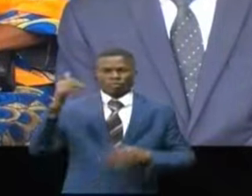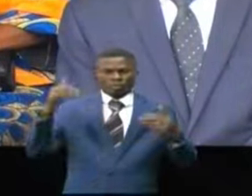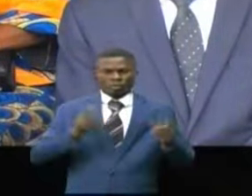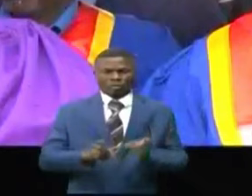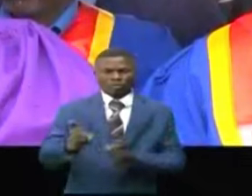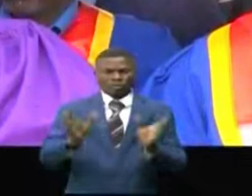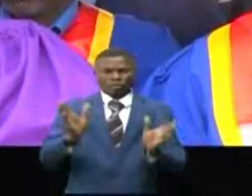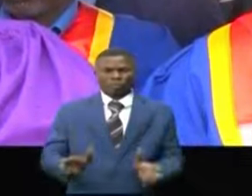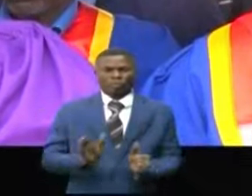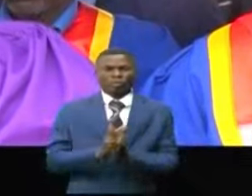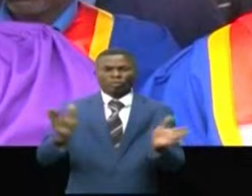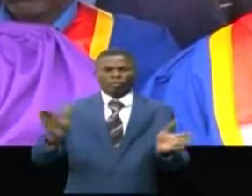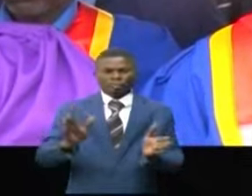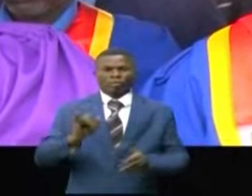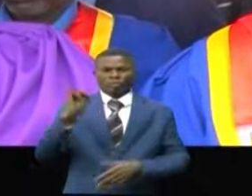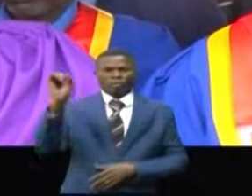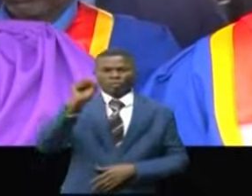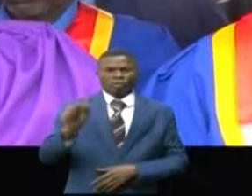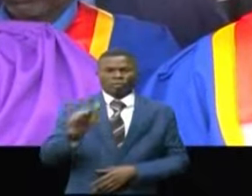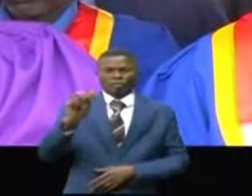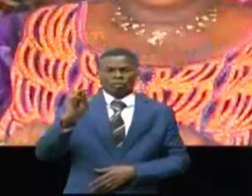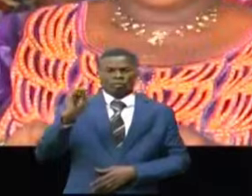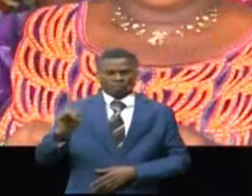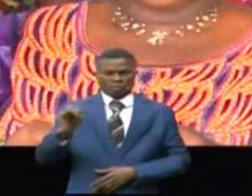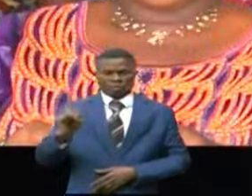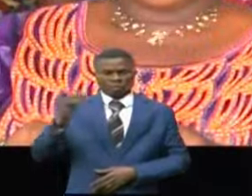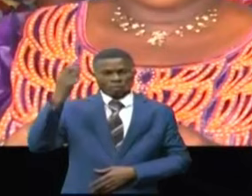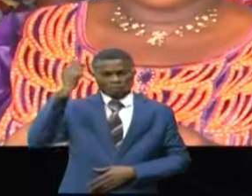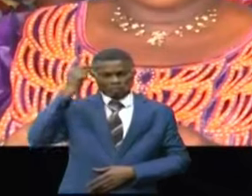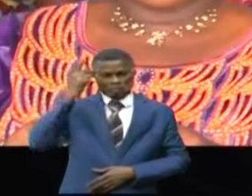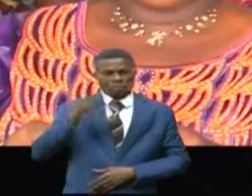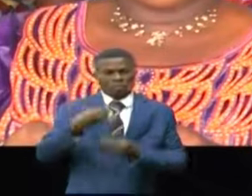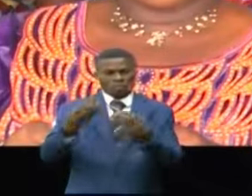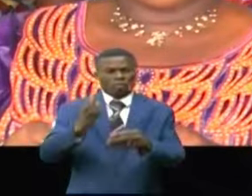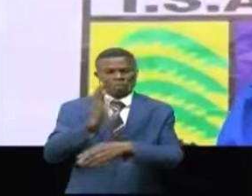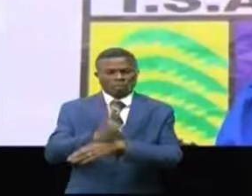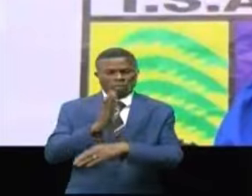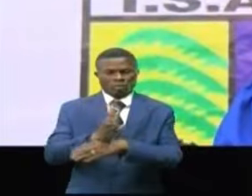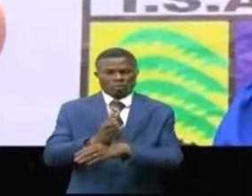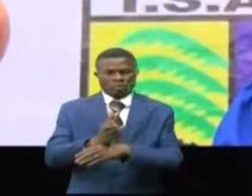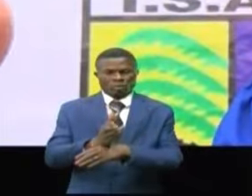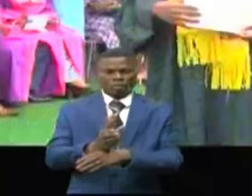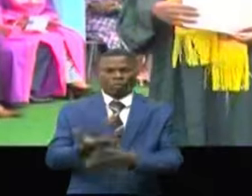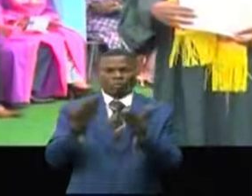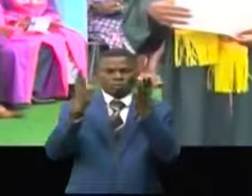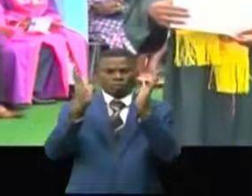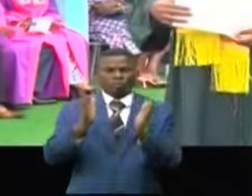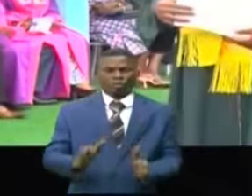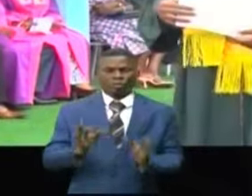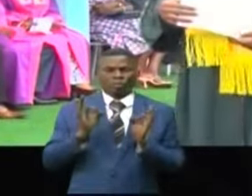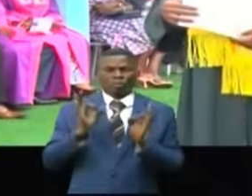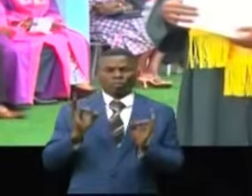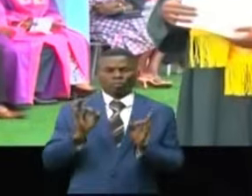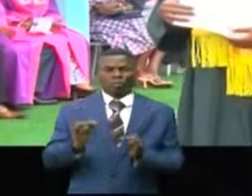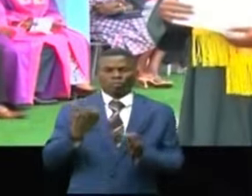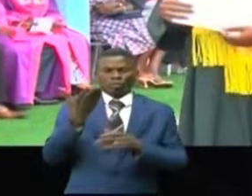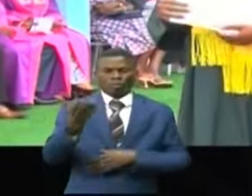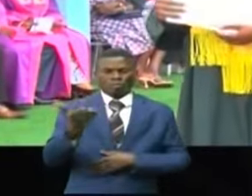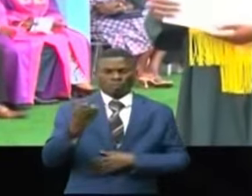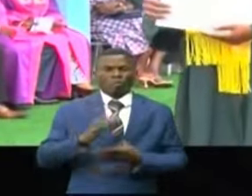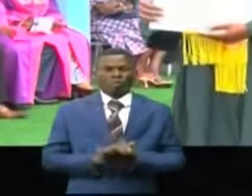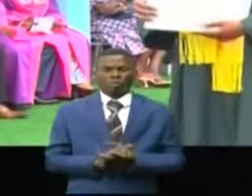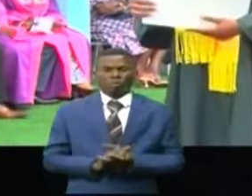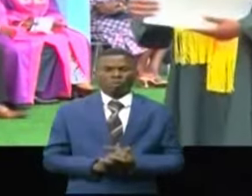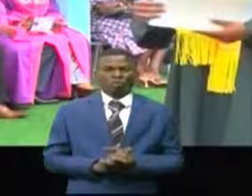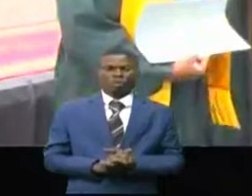l'ISAM Kinshasa, professeur Florence Biamwadi, a prodigué des sages conseils aux nouveaux diplômés de l'année. Je